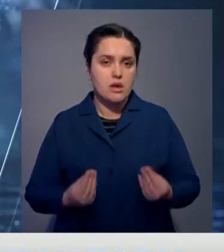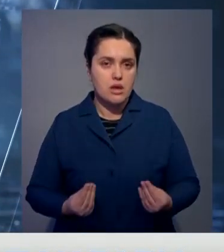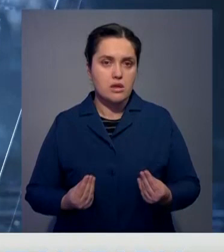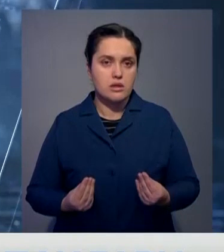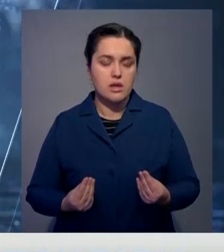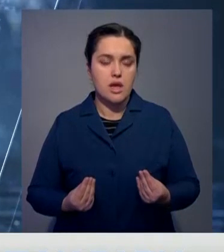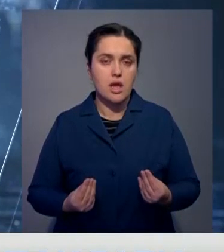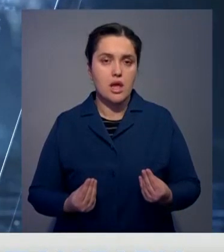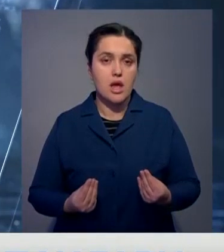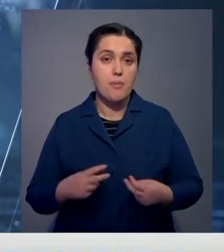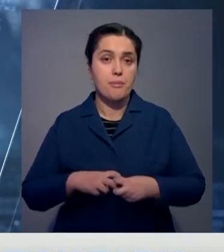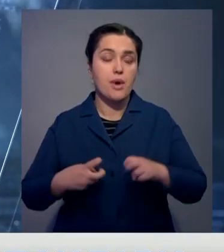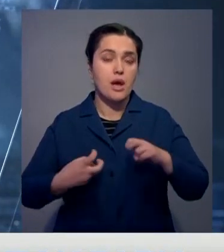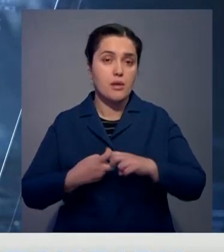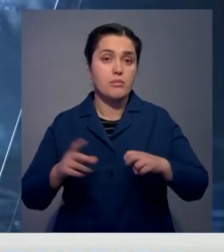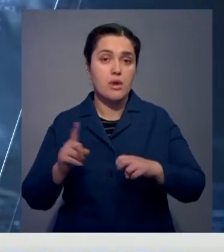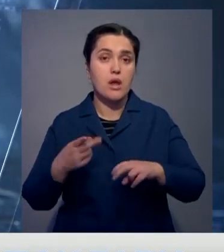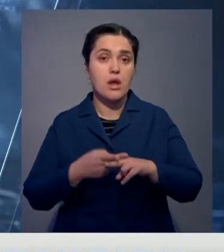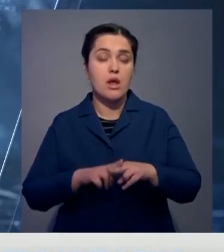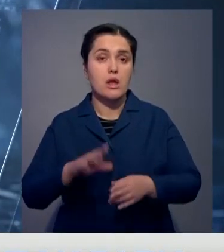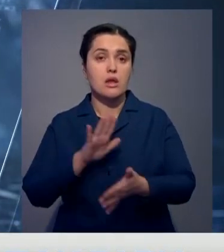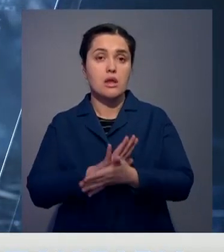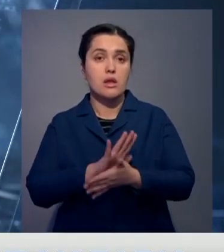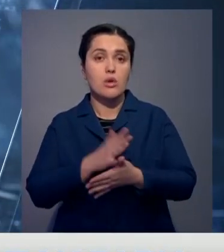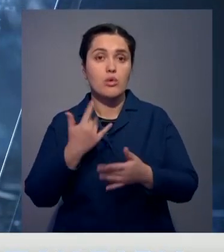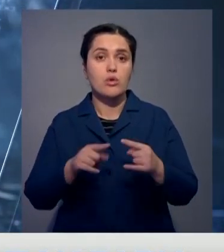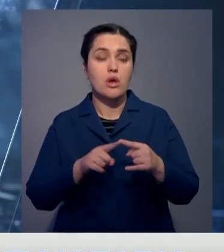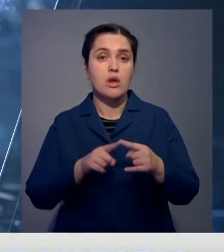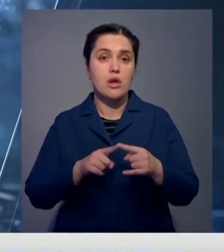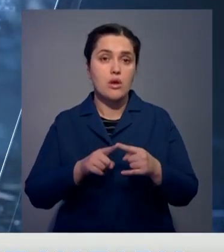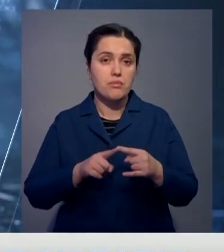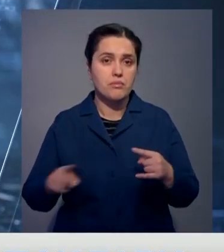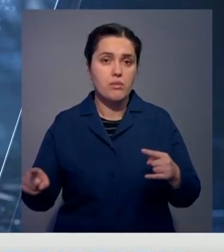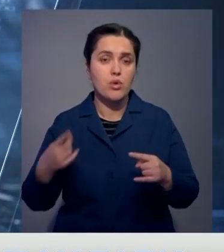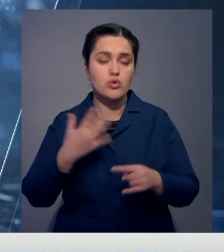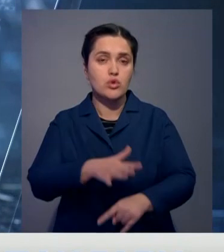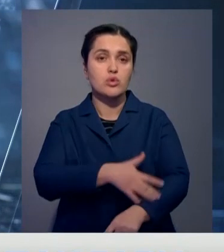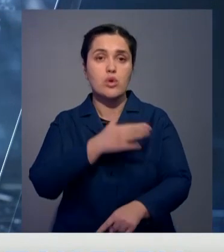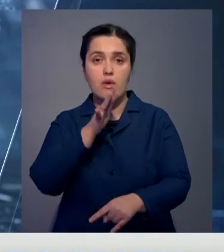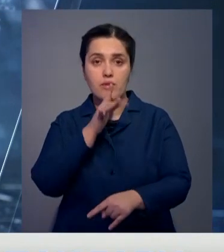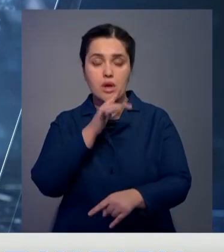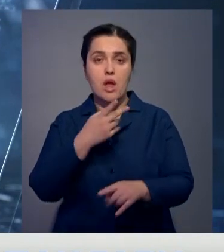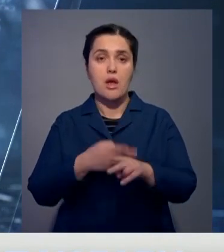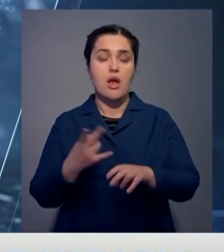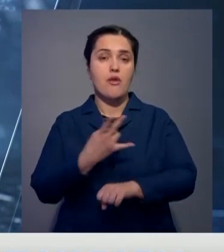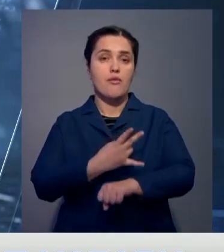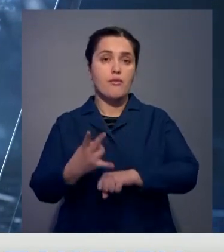назвал. Проблема в том, что этот повышенный фон наблюдается на протяжении длительного периода. То есть он воздействует